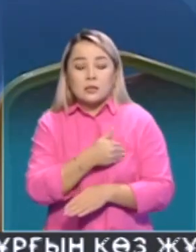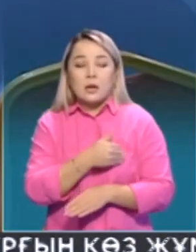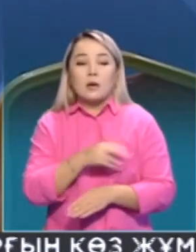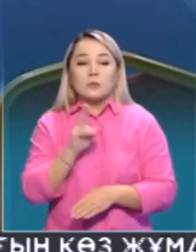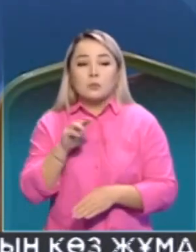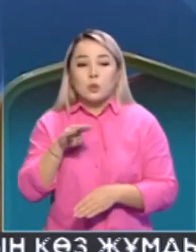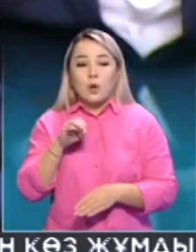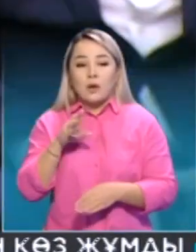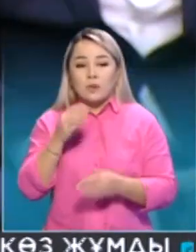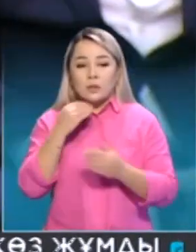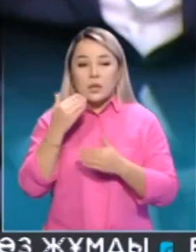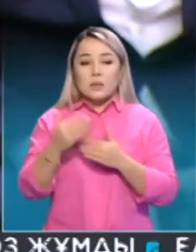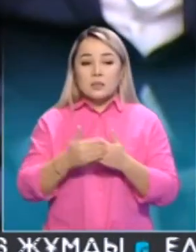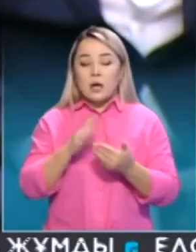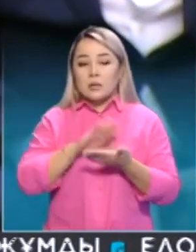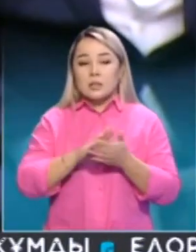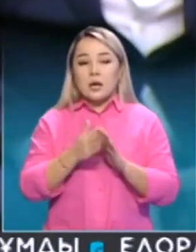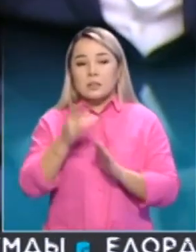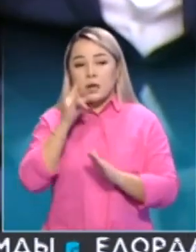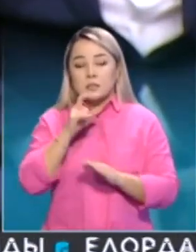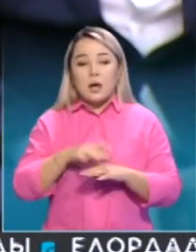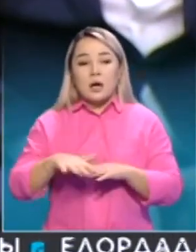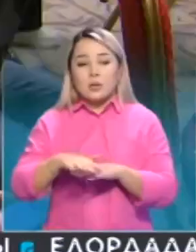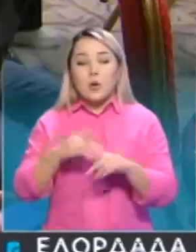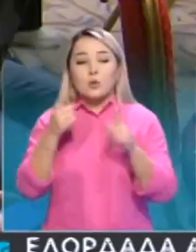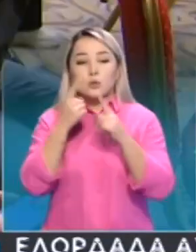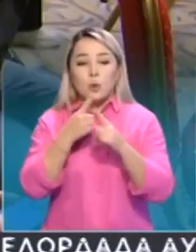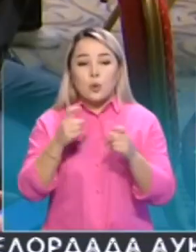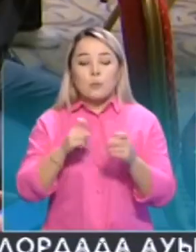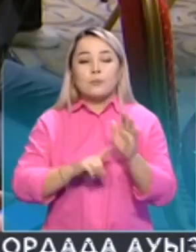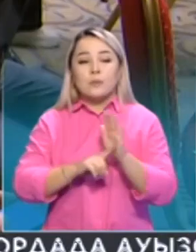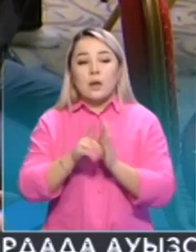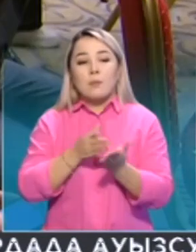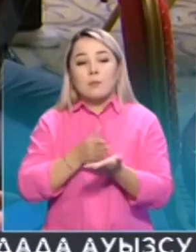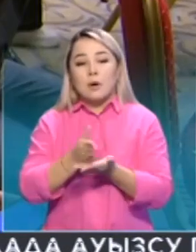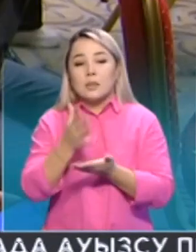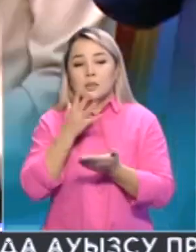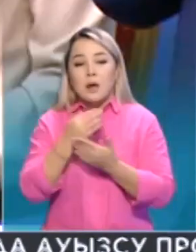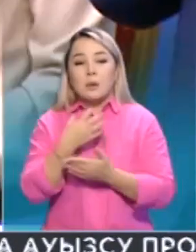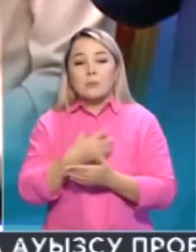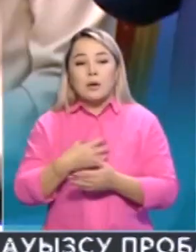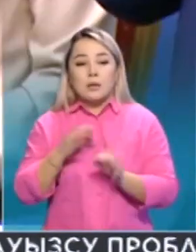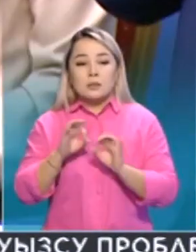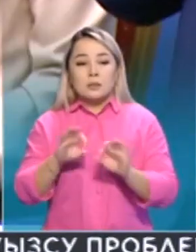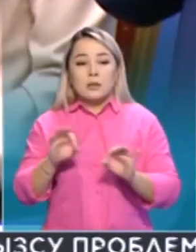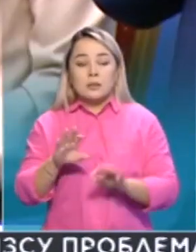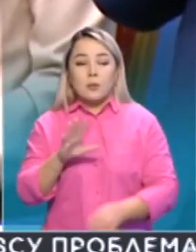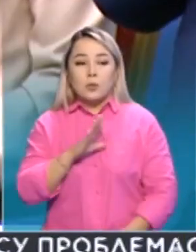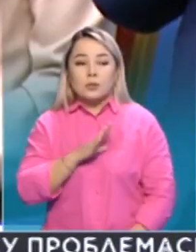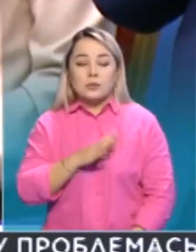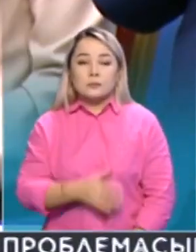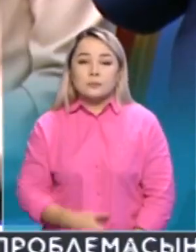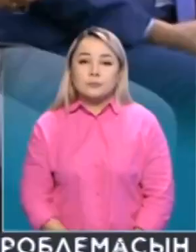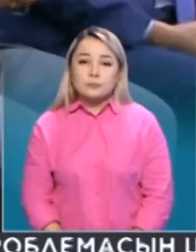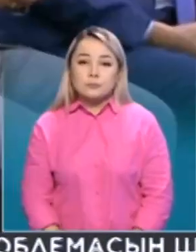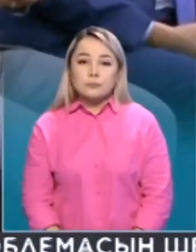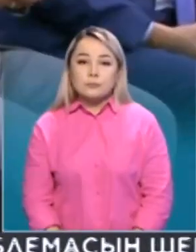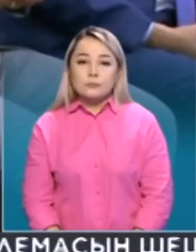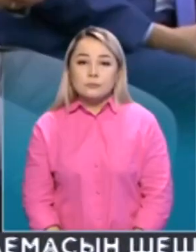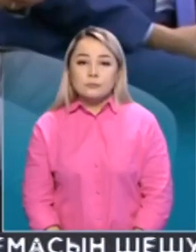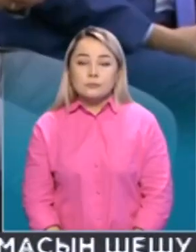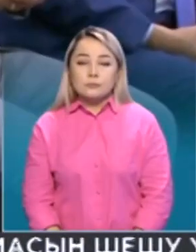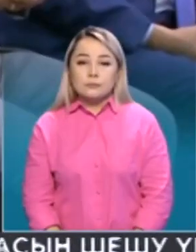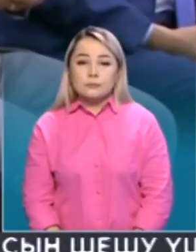Жомарт Тоқаевтың жуырда болған Қазақстан халқына жолдауында айтылған басым бағыттарының да маңыздылығын тілге тиек етті.